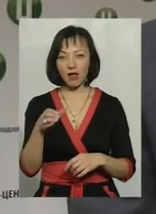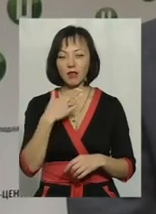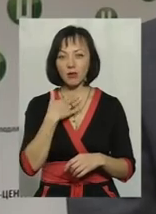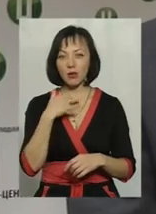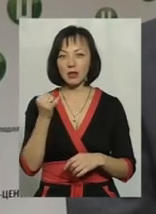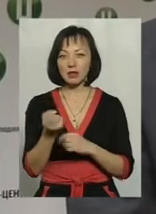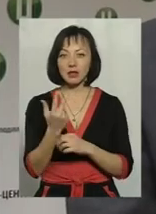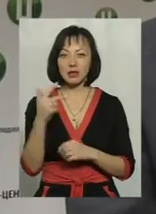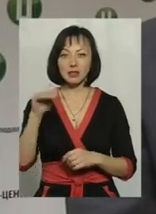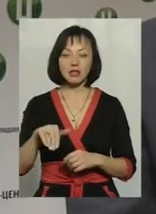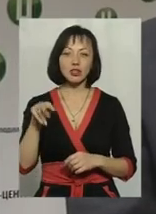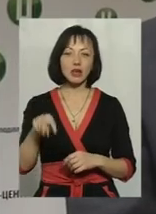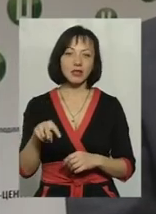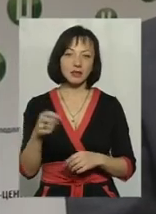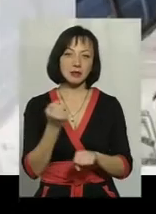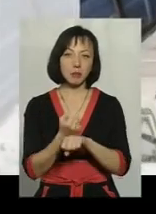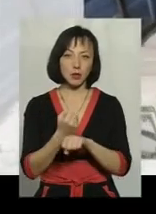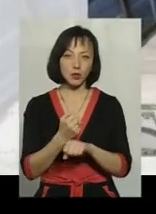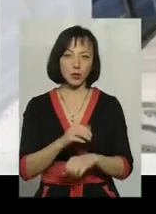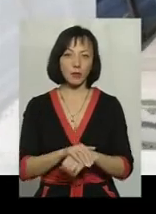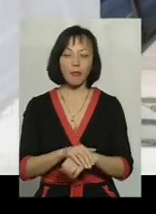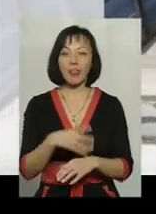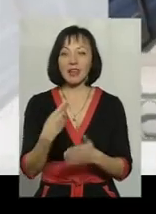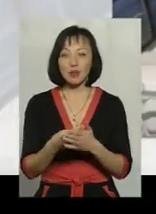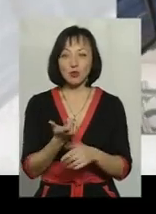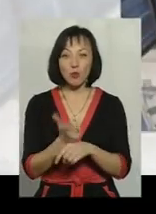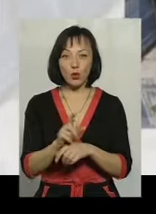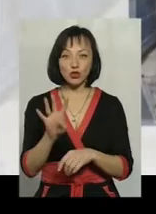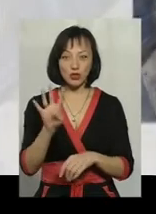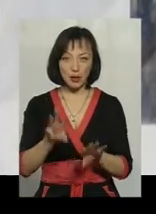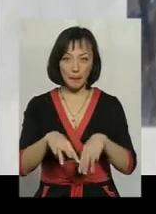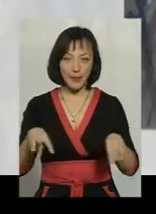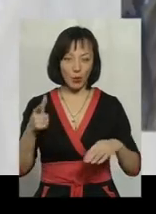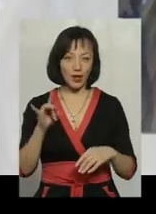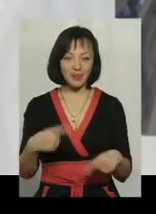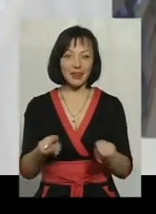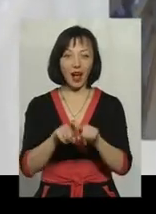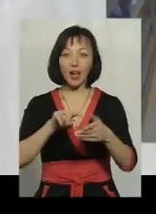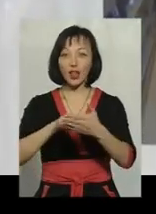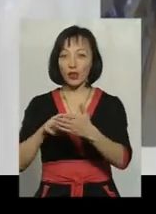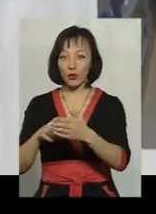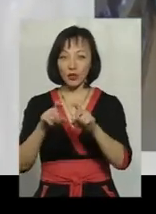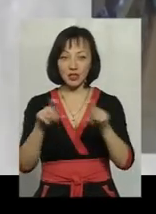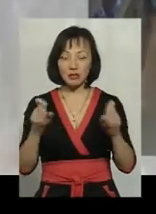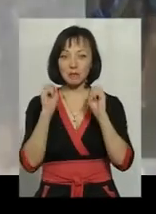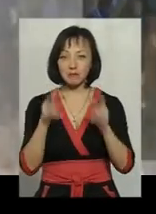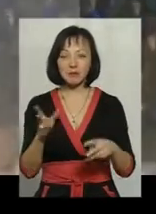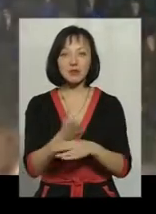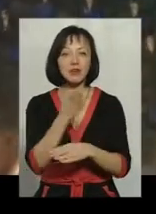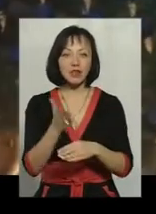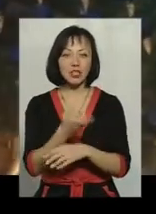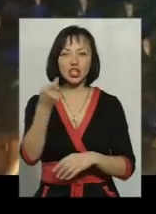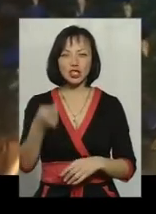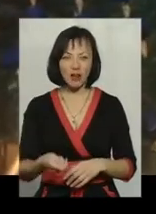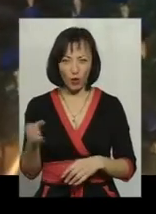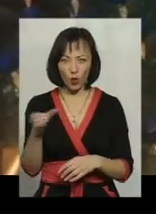13 тисяч літрів спирту. На суму понад 4 мільйони гривень такі точки небезпечні тим, що для виготовлення